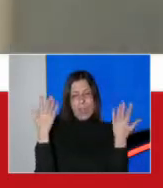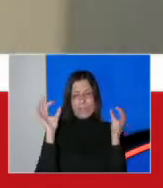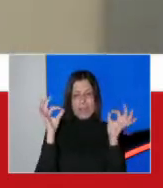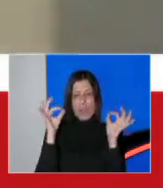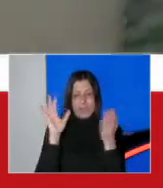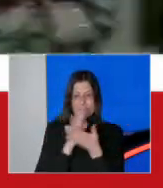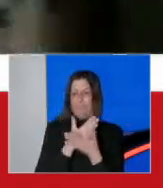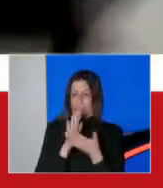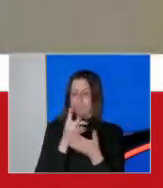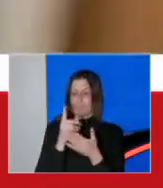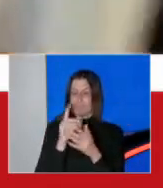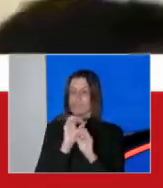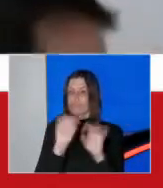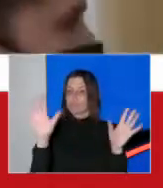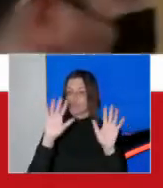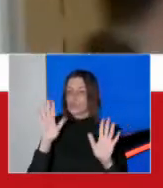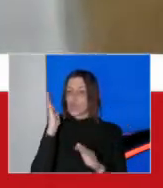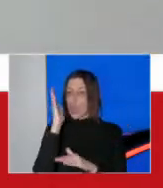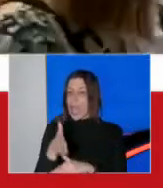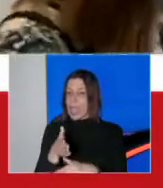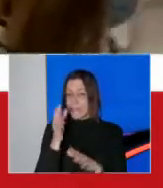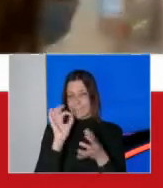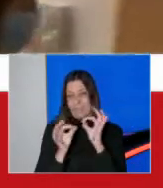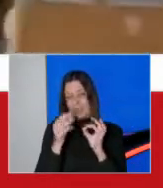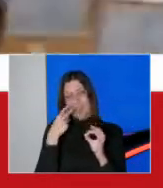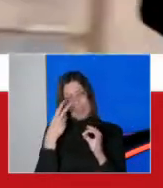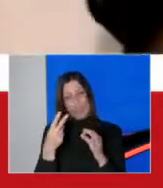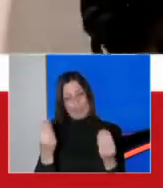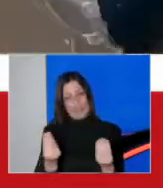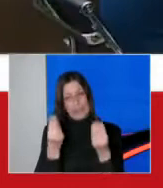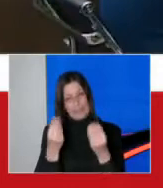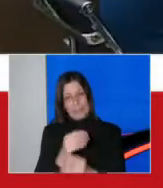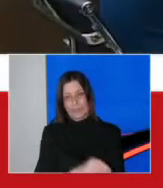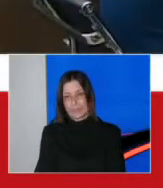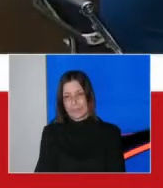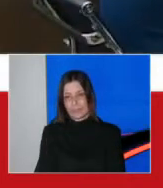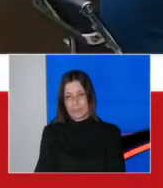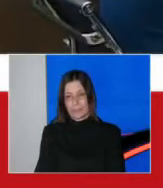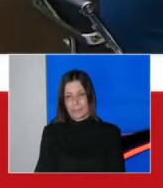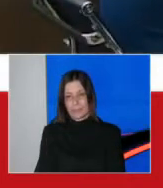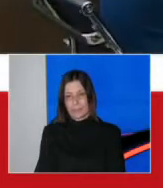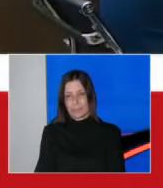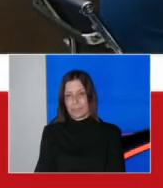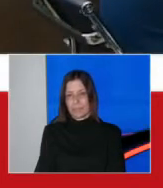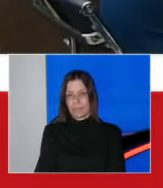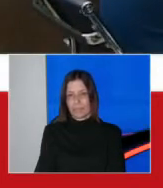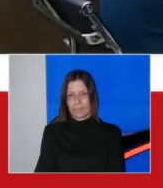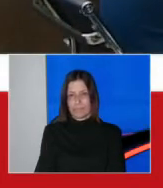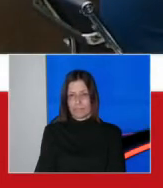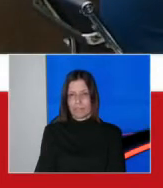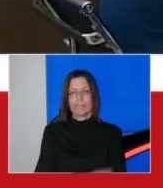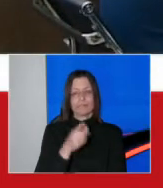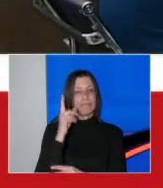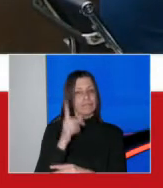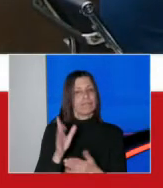הדין, שהוא עבר בשידור חי מבית המשפט, כך נראו הדברים. סוף דבר, אם כך, על הנאשם יגזרו העונשים